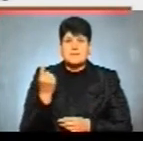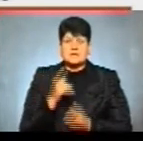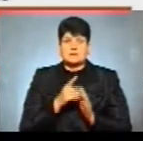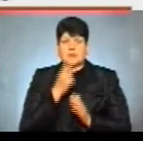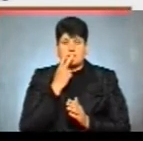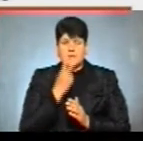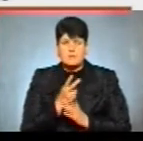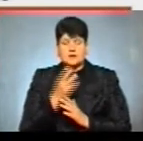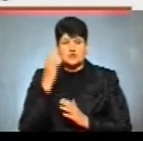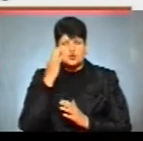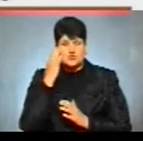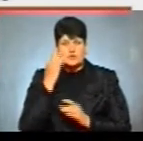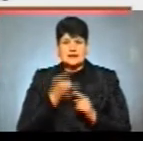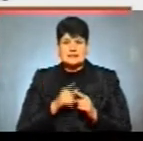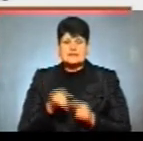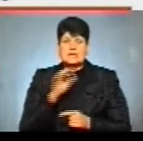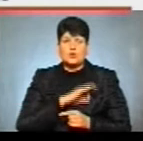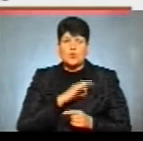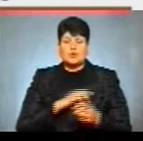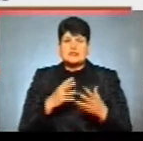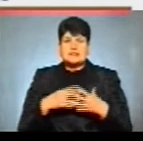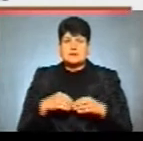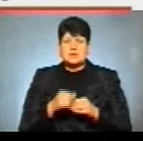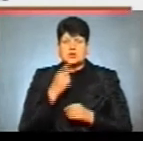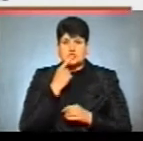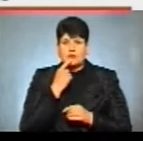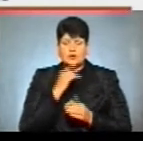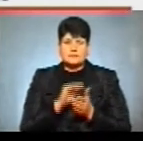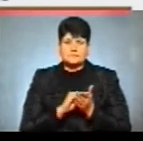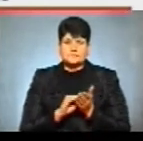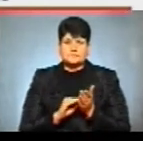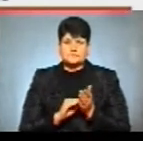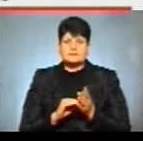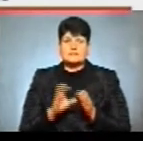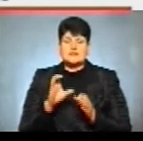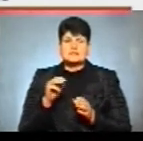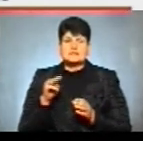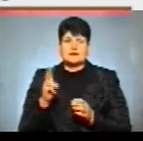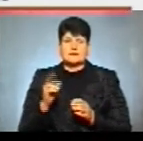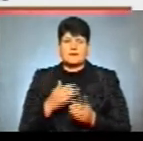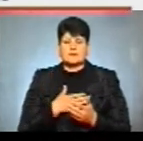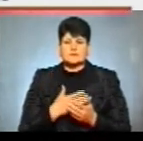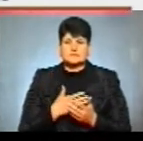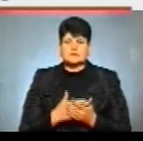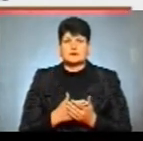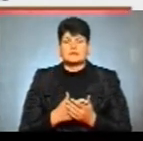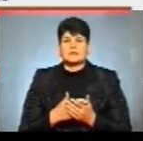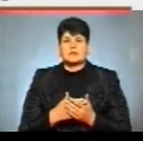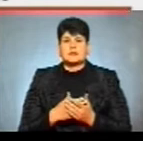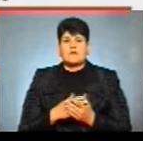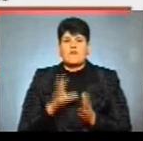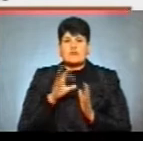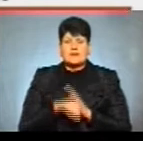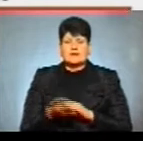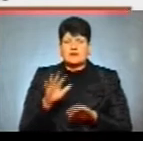спочатку бачимо чорним – це доходи сім'ї, а червоним – позначені статки – це активи, це грошові активи,